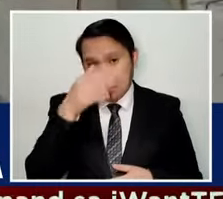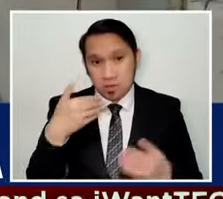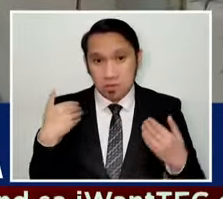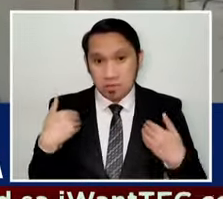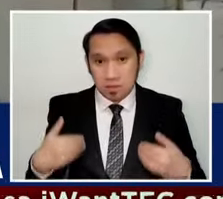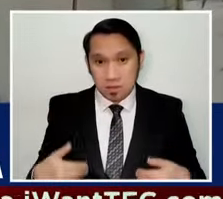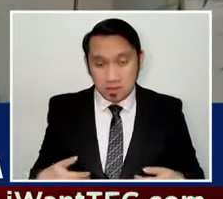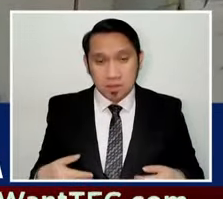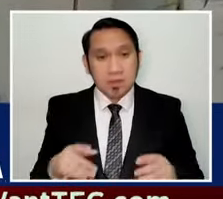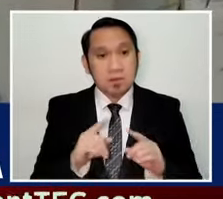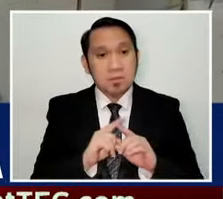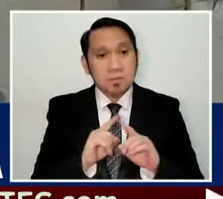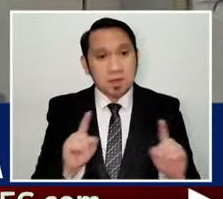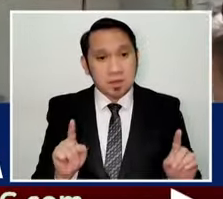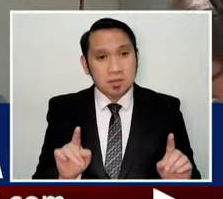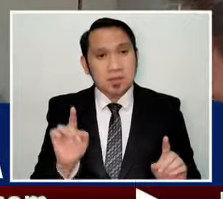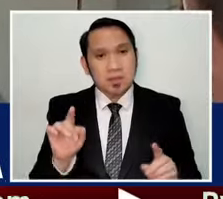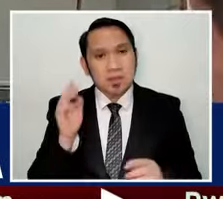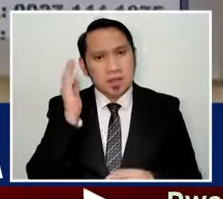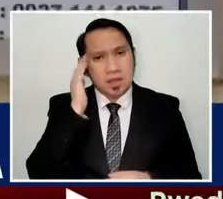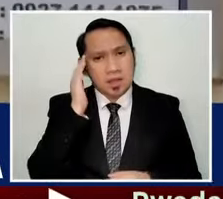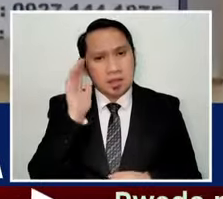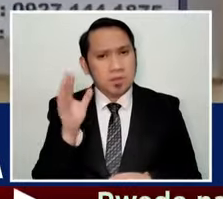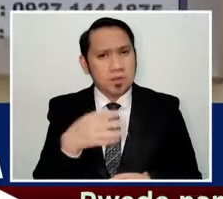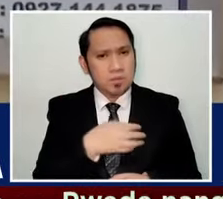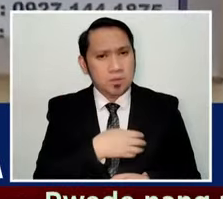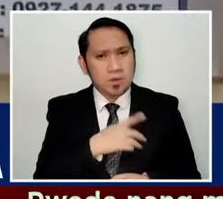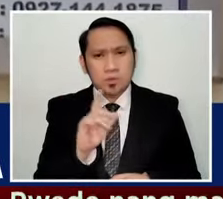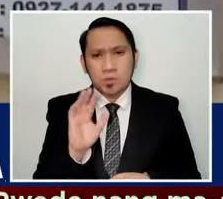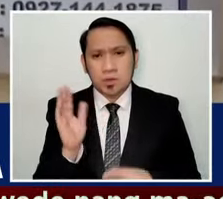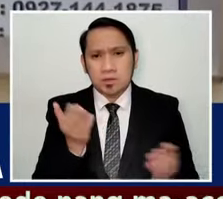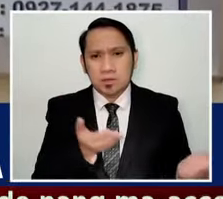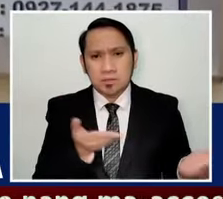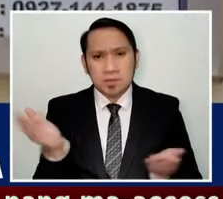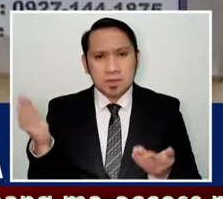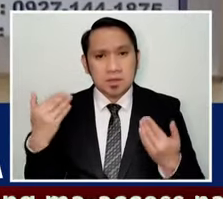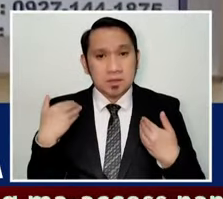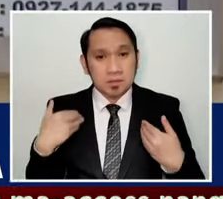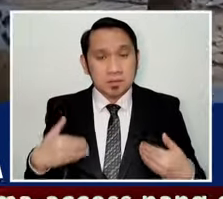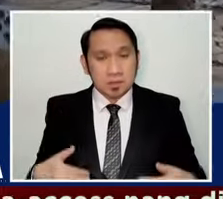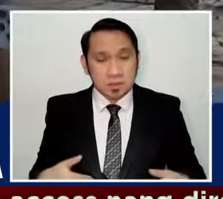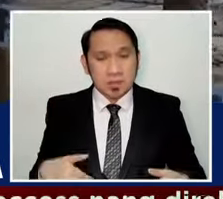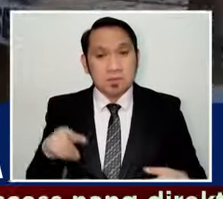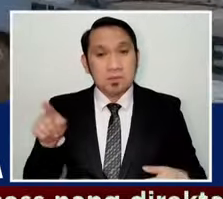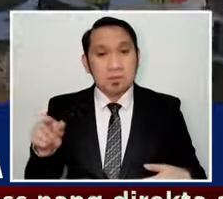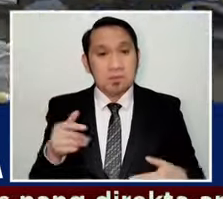Pero pulis anya ang nakakaalam ng detalye kung saan dinala ang labi. At sa tulong ng pulis,